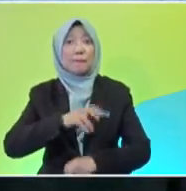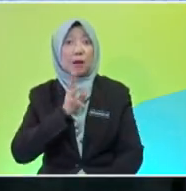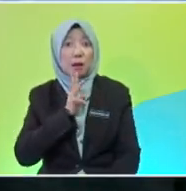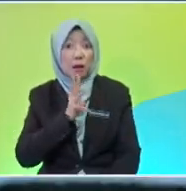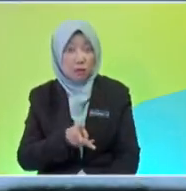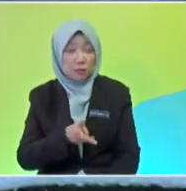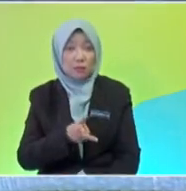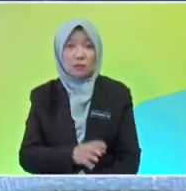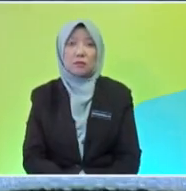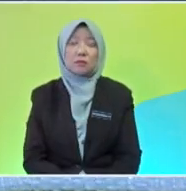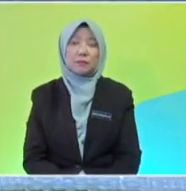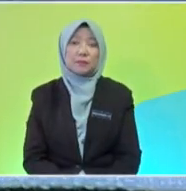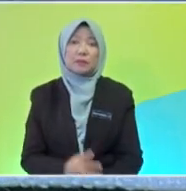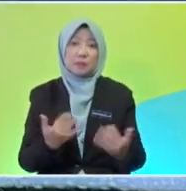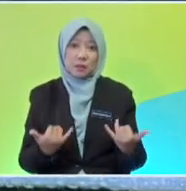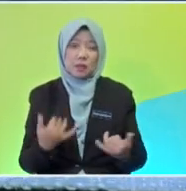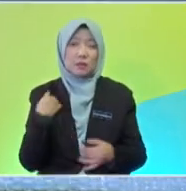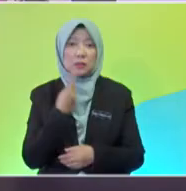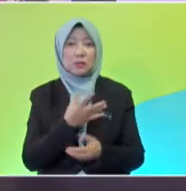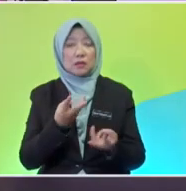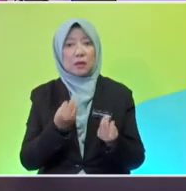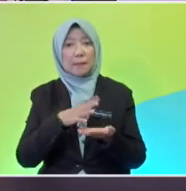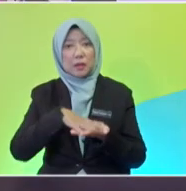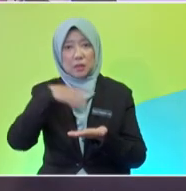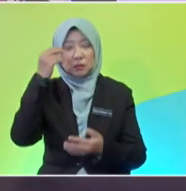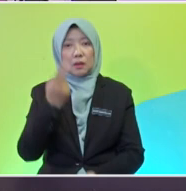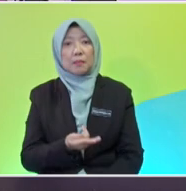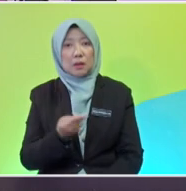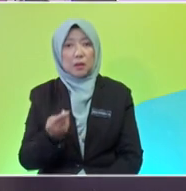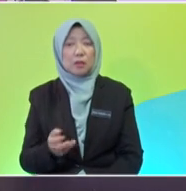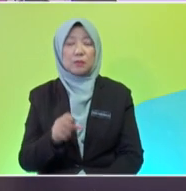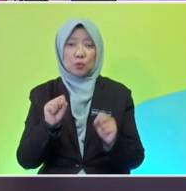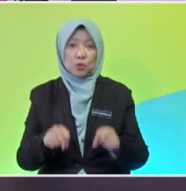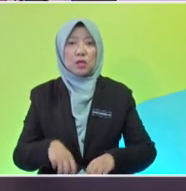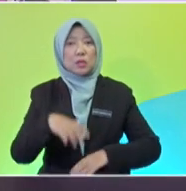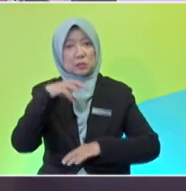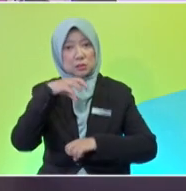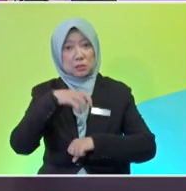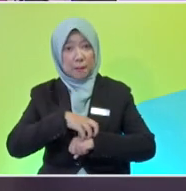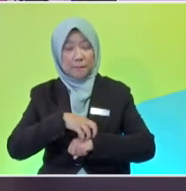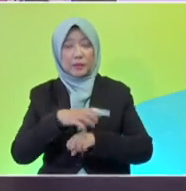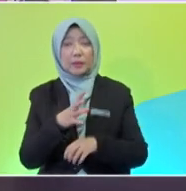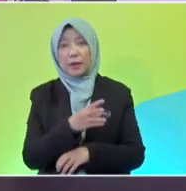tentang bahan yang boleh sedap dengan bahan yang tidak boleh serai